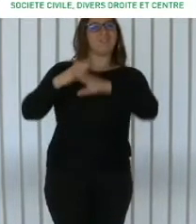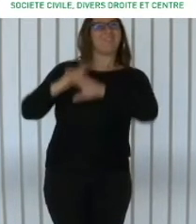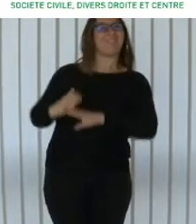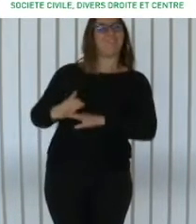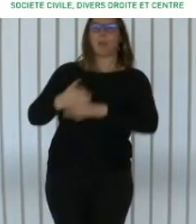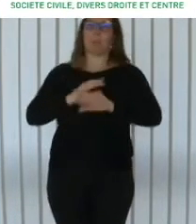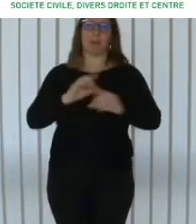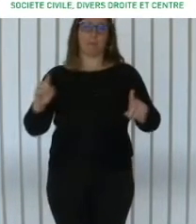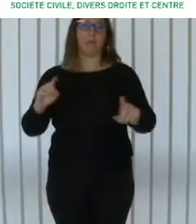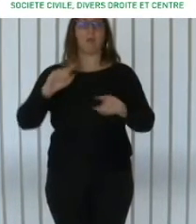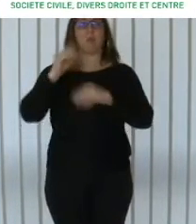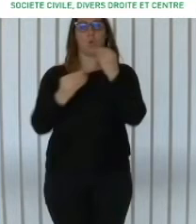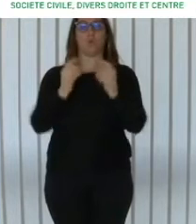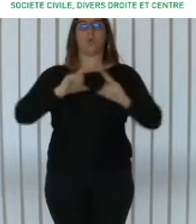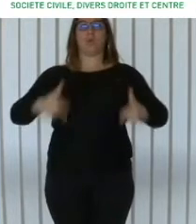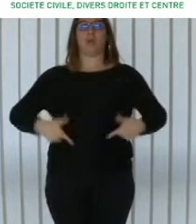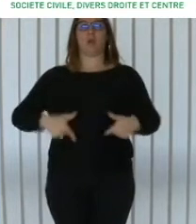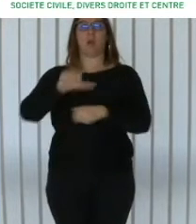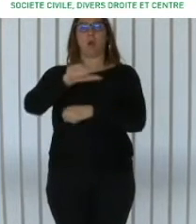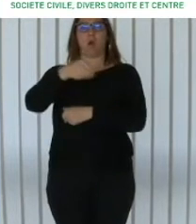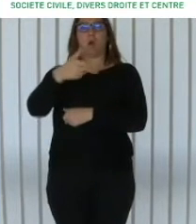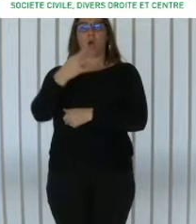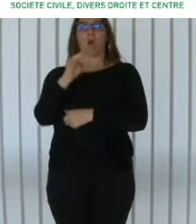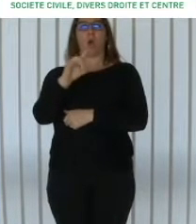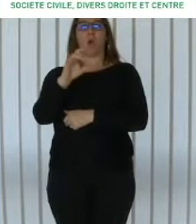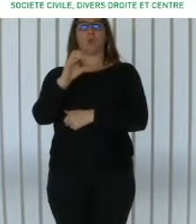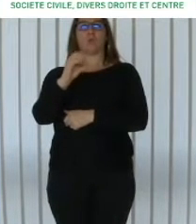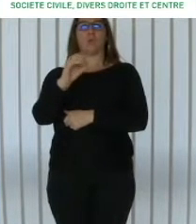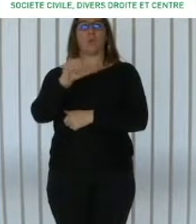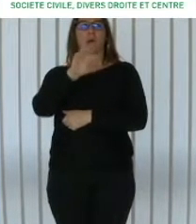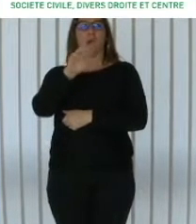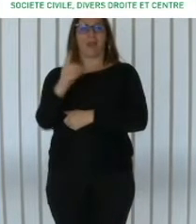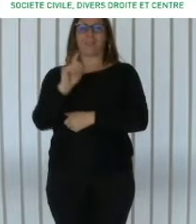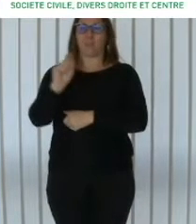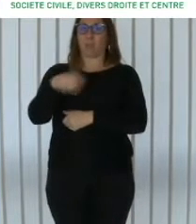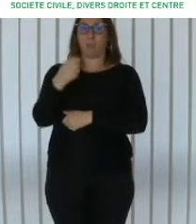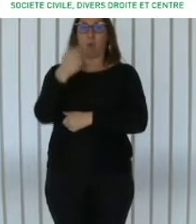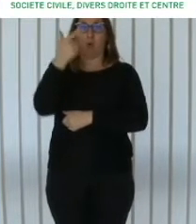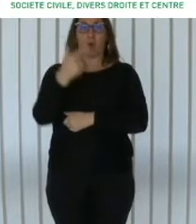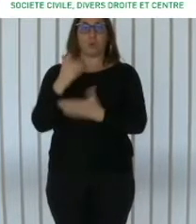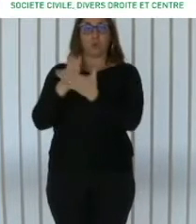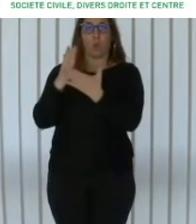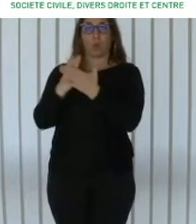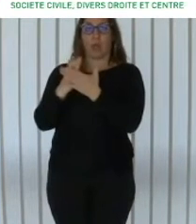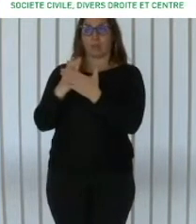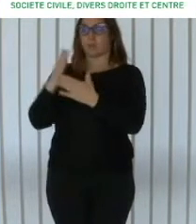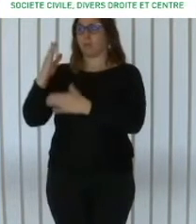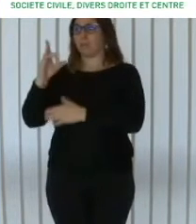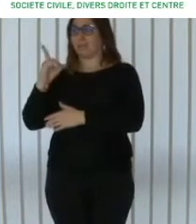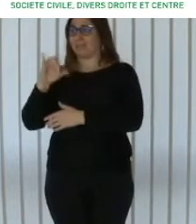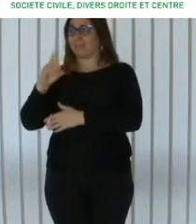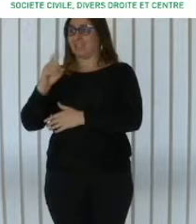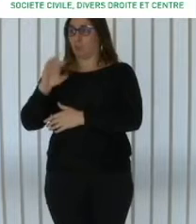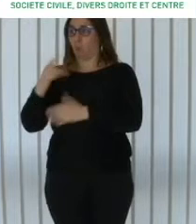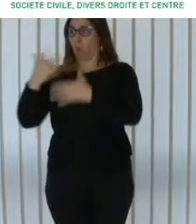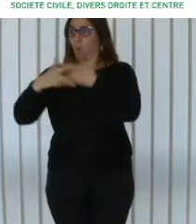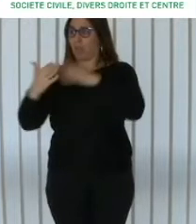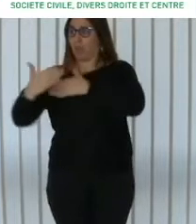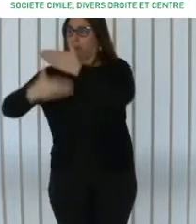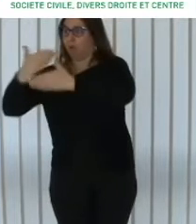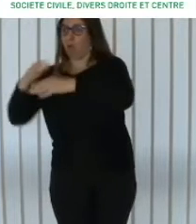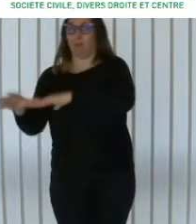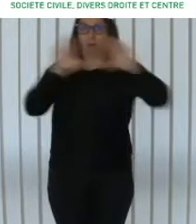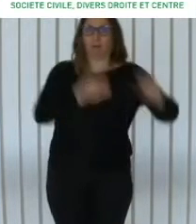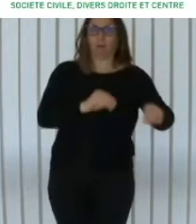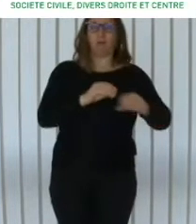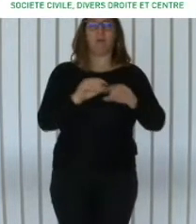L'école Antoire, à Beria, doit accueillir 2 classes de Diderot du fait du retard de la construction. Une école qui détenait